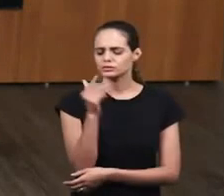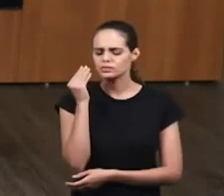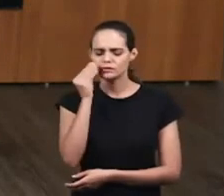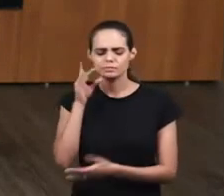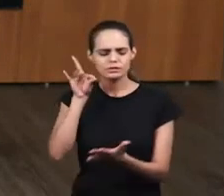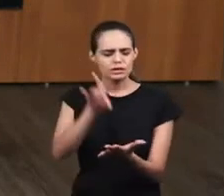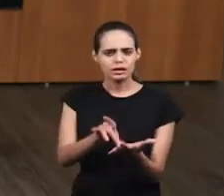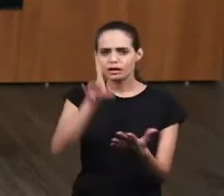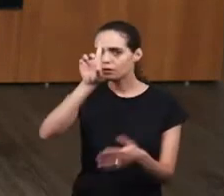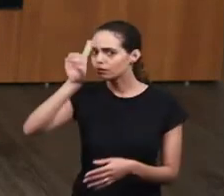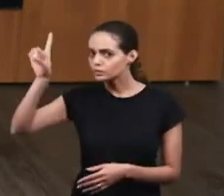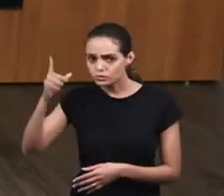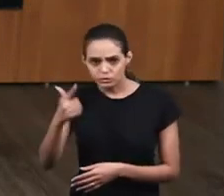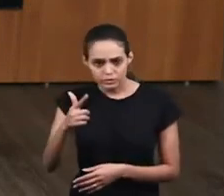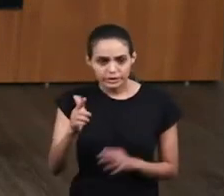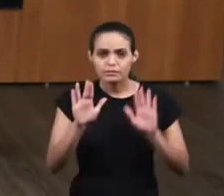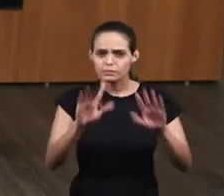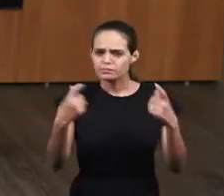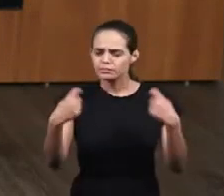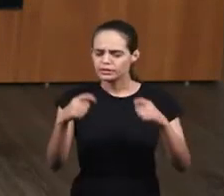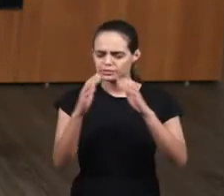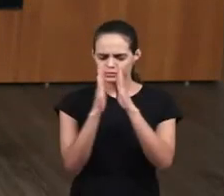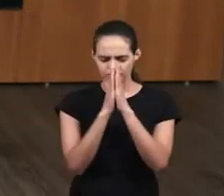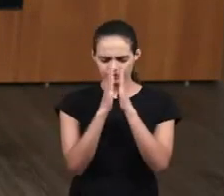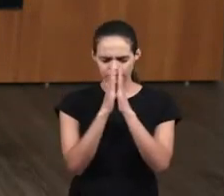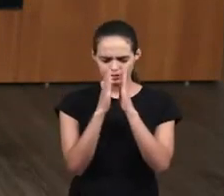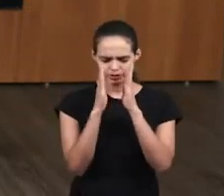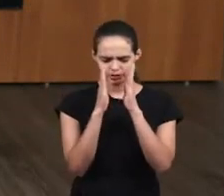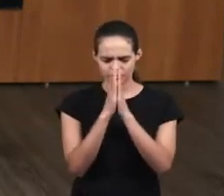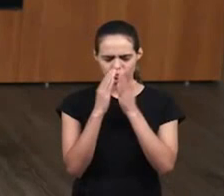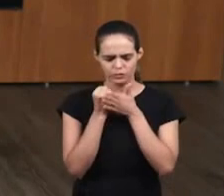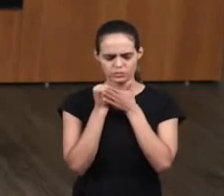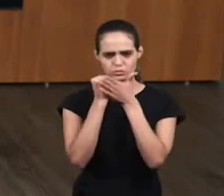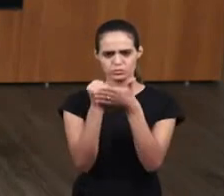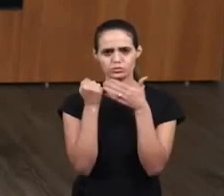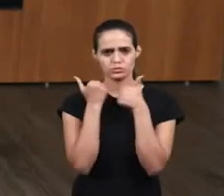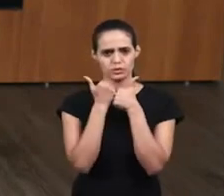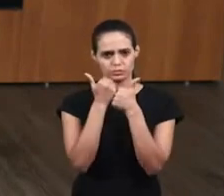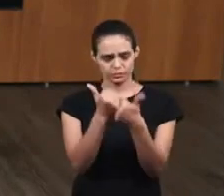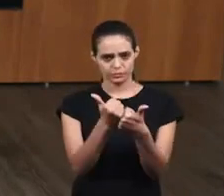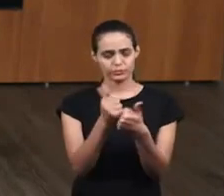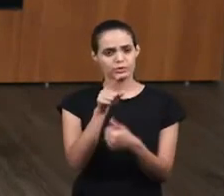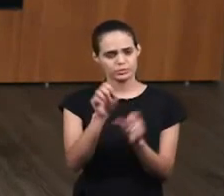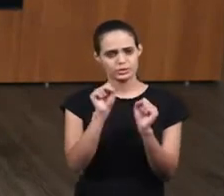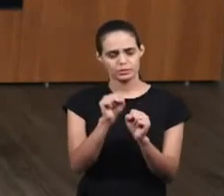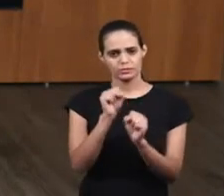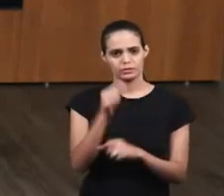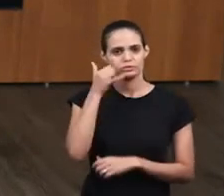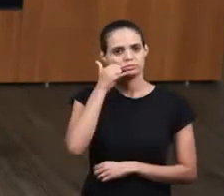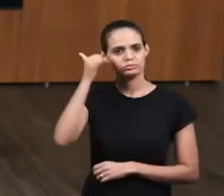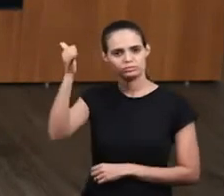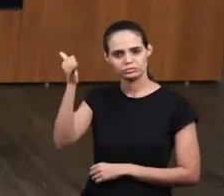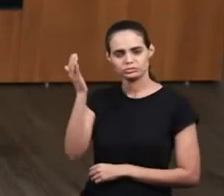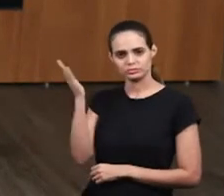Hatten Sie noch kein reales Erlebnis mit dem Herrn Gott? Benötigen Sie Gebet Unterstützung. So können Sie